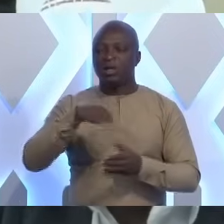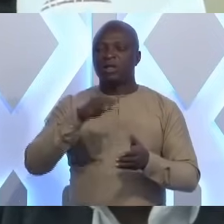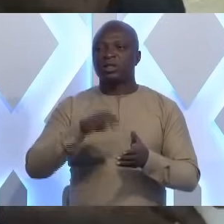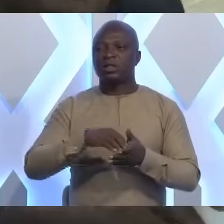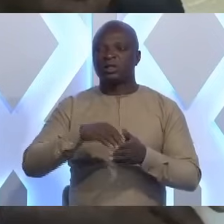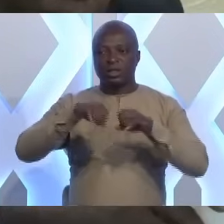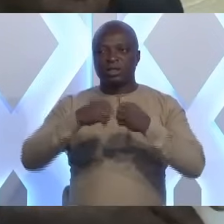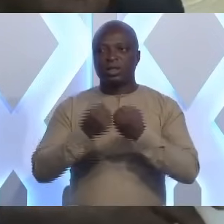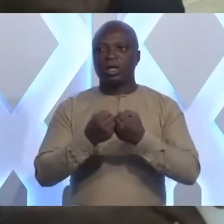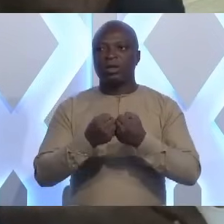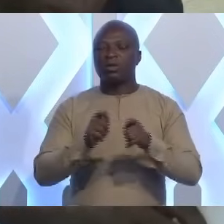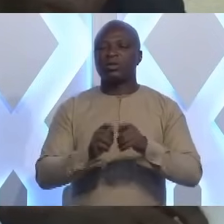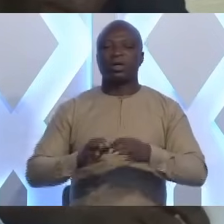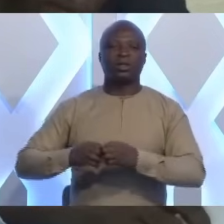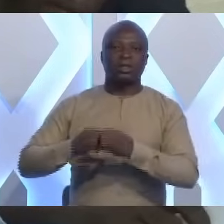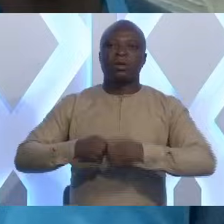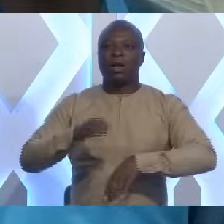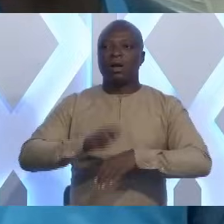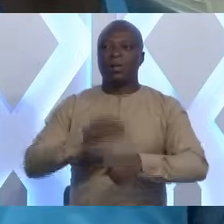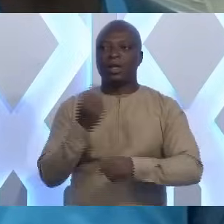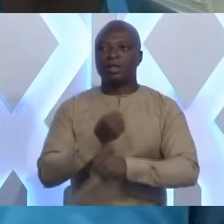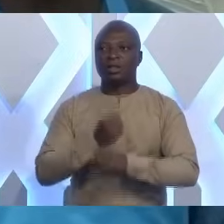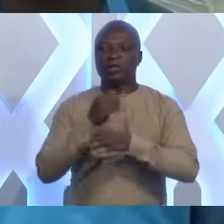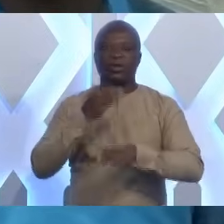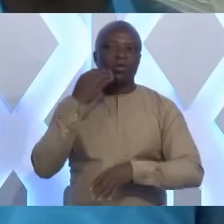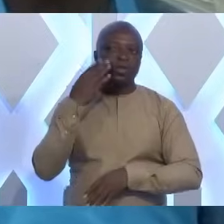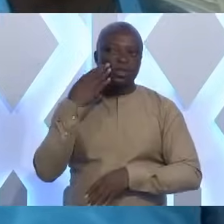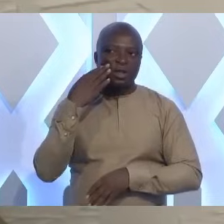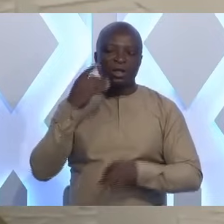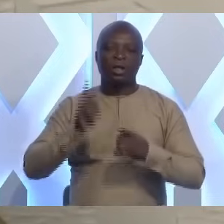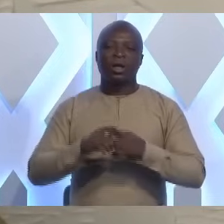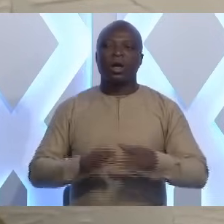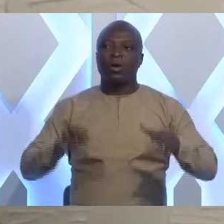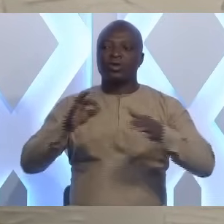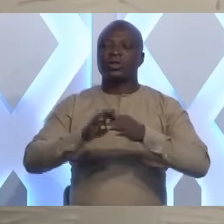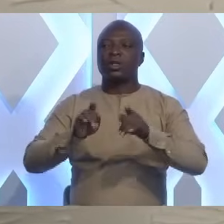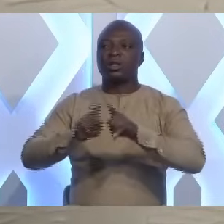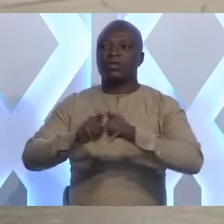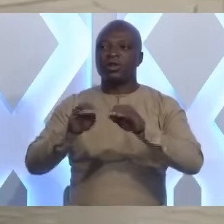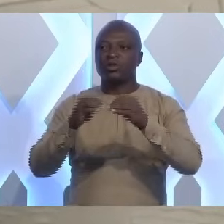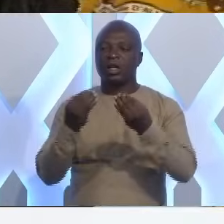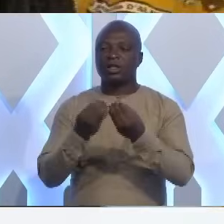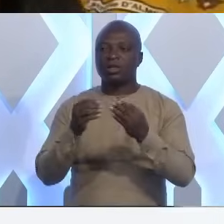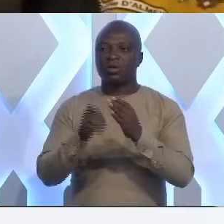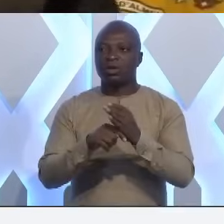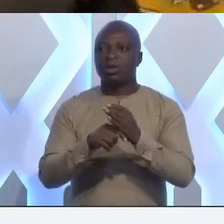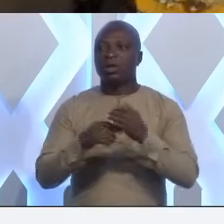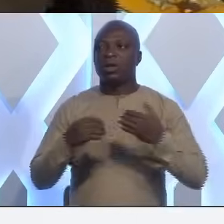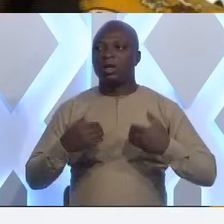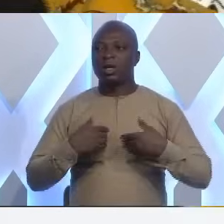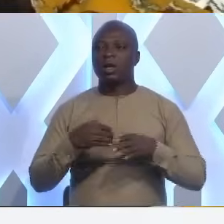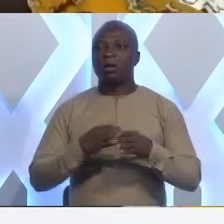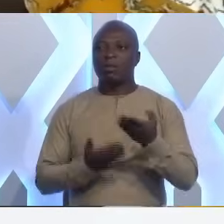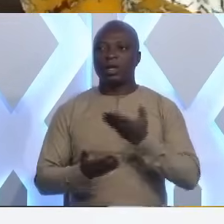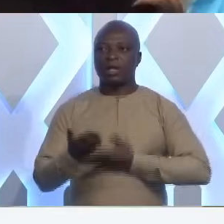ont unanimement appelé les travailleurs domestiques à rejoindre les différentes organisations ayant en partage